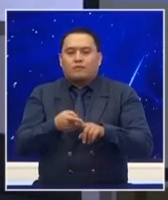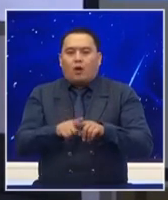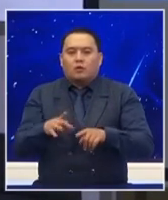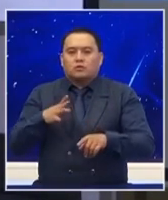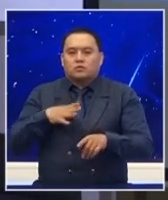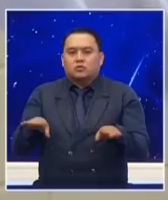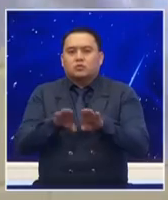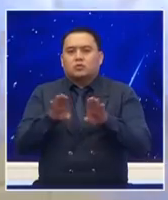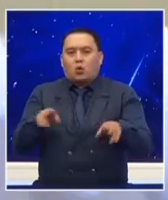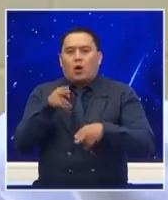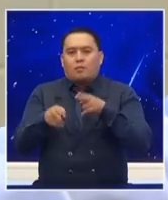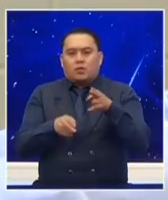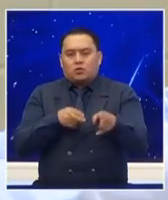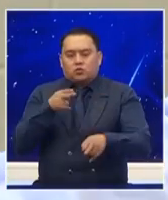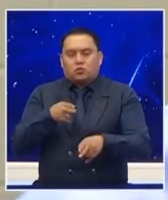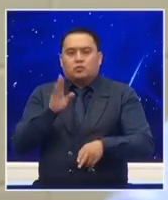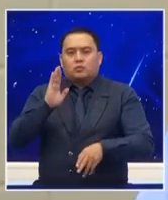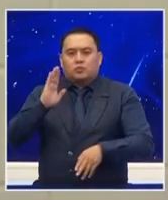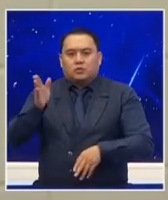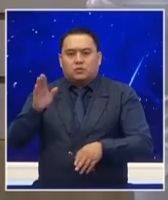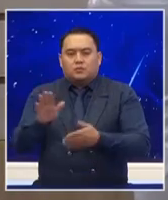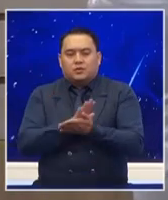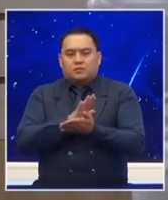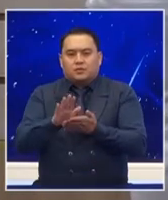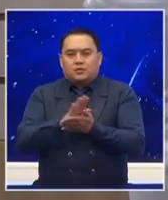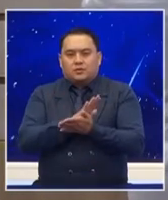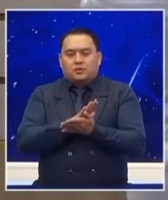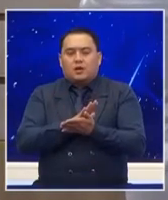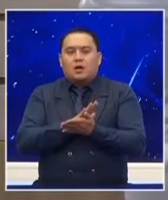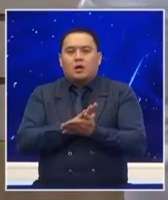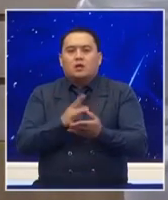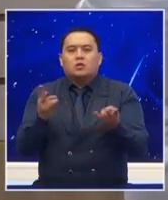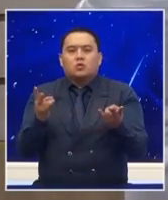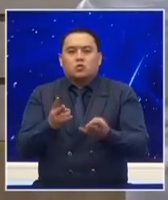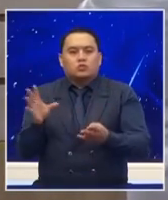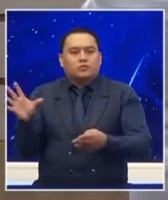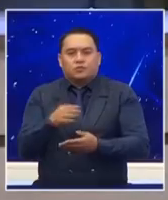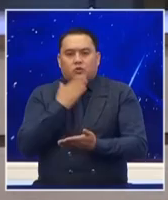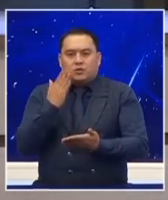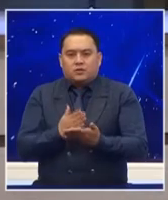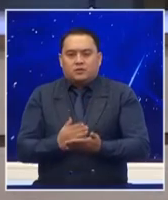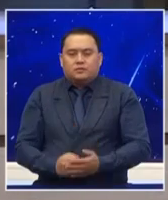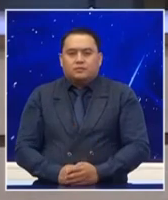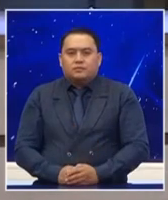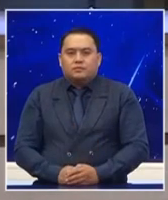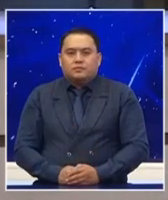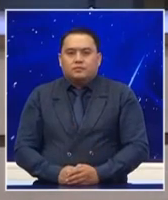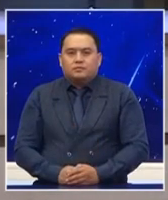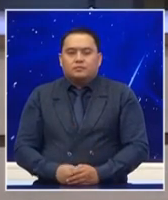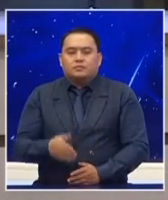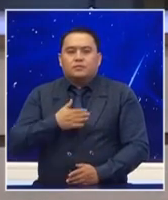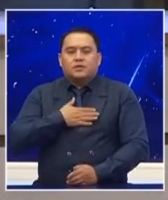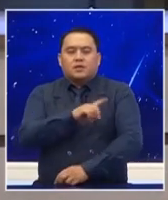ауруханада дәл осындай операциялар өңір тұрғындары үшін тегін жасалады. Ол үшін қажеттінің бәрі бар. Біздің